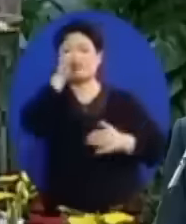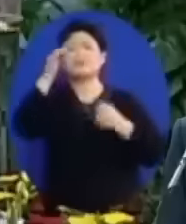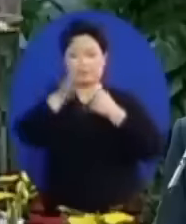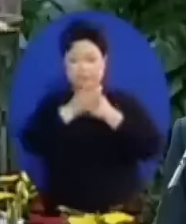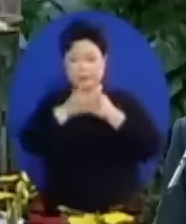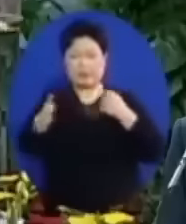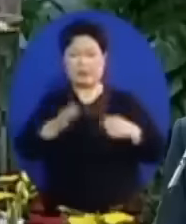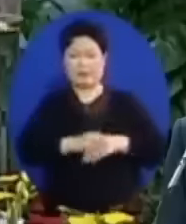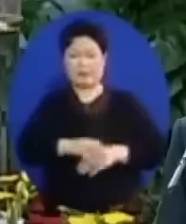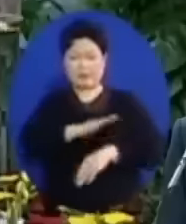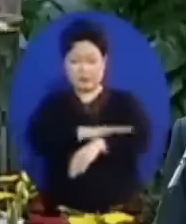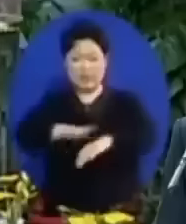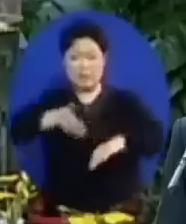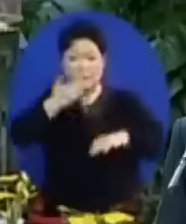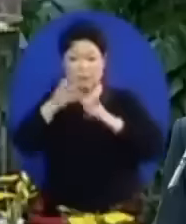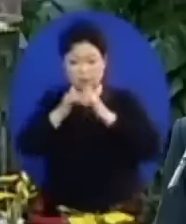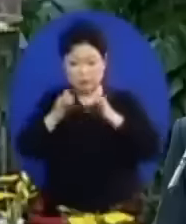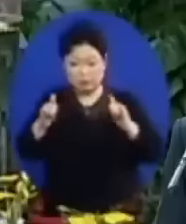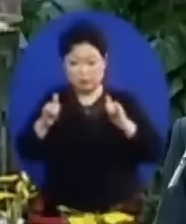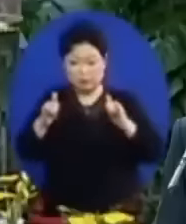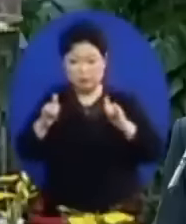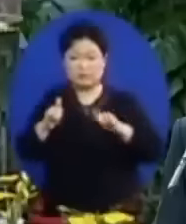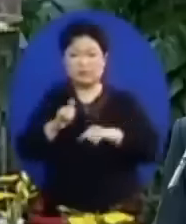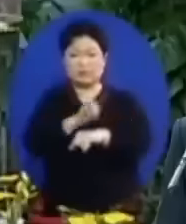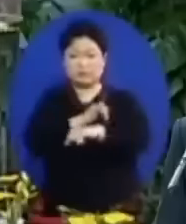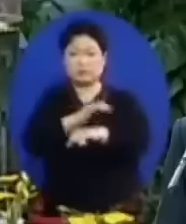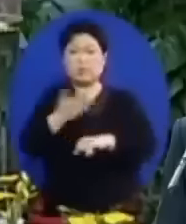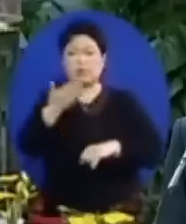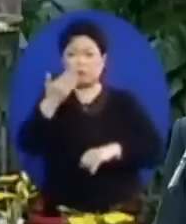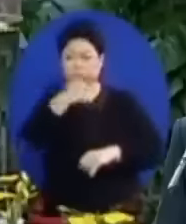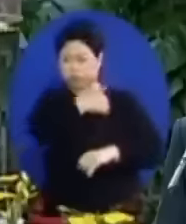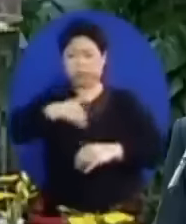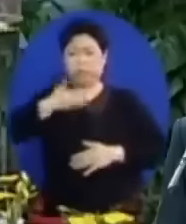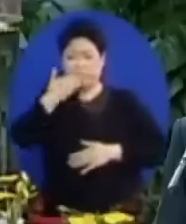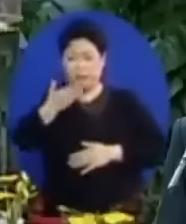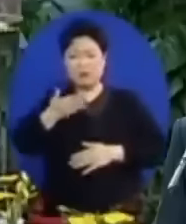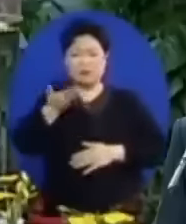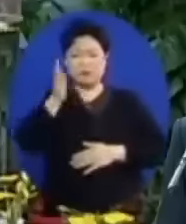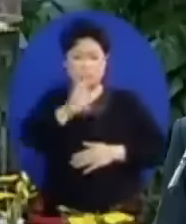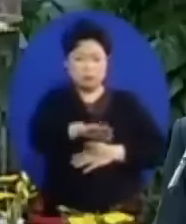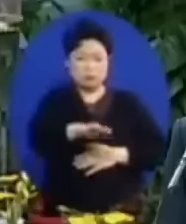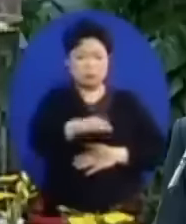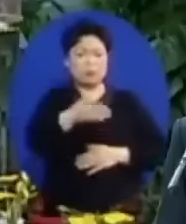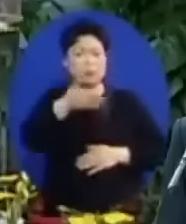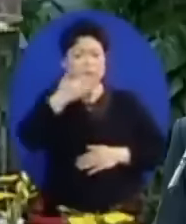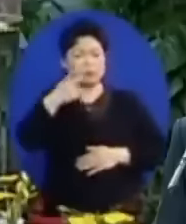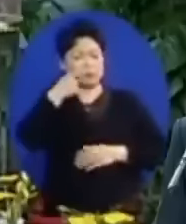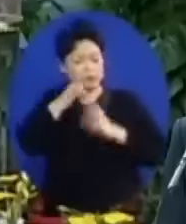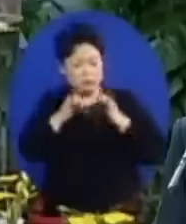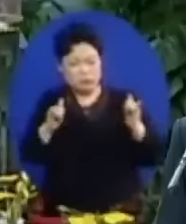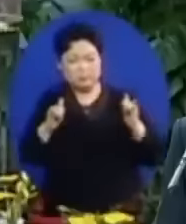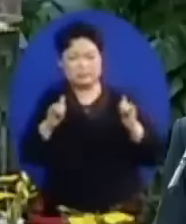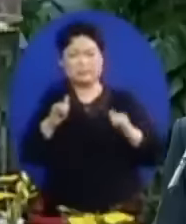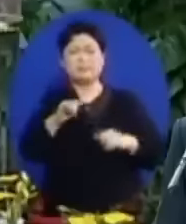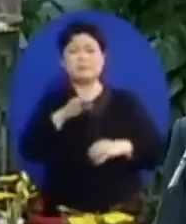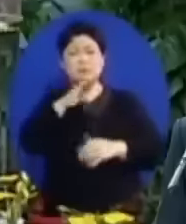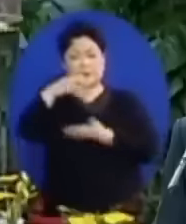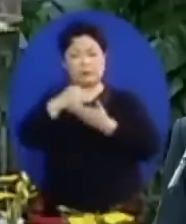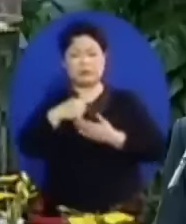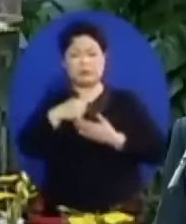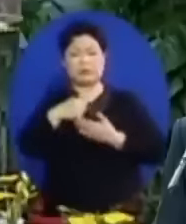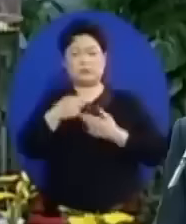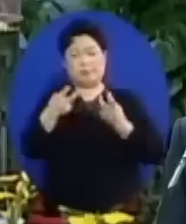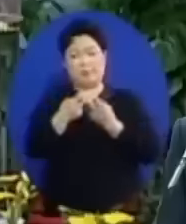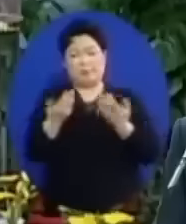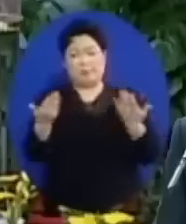것입니다. 잘 먹는 사람들은 얼마든지 가지고 먹을 수 있고 못 먹는 사람은 그것을 가질 수 있는